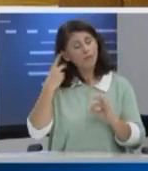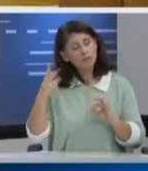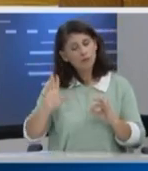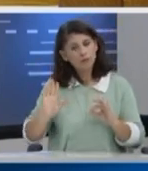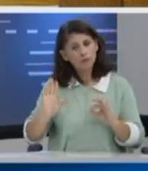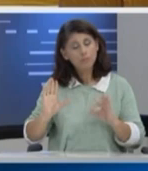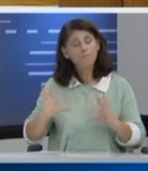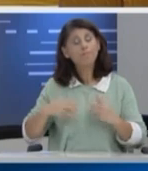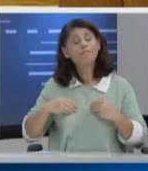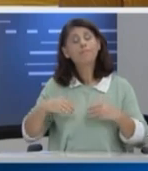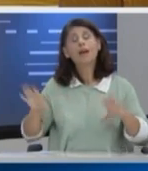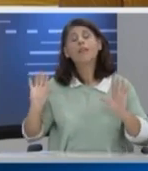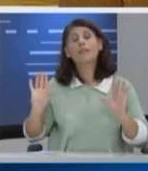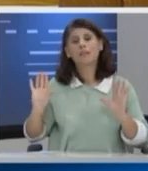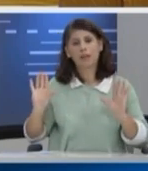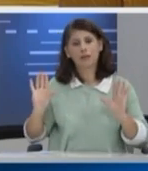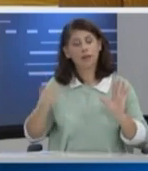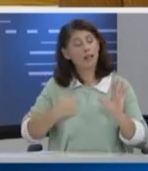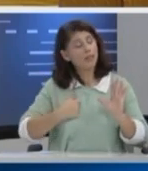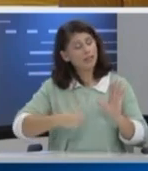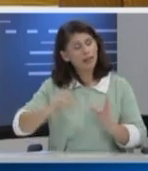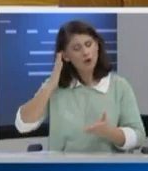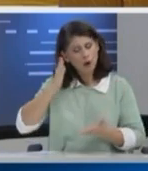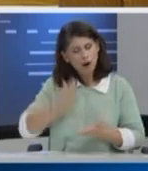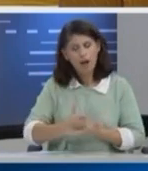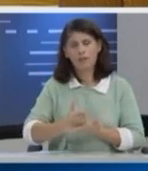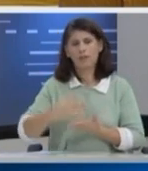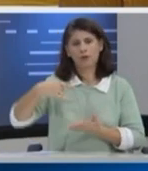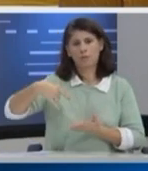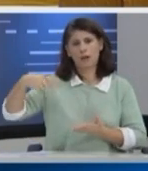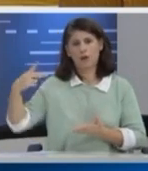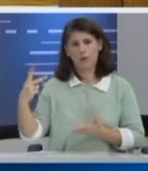του, δεν τη συμμερίζομαι. Διαφωνώ κάθετα μαζί του.